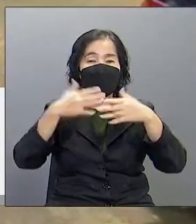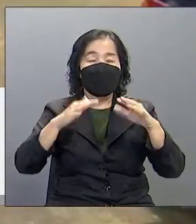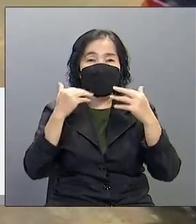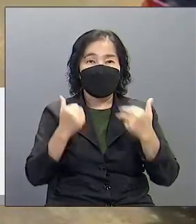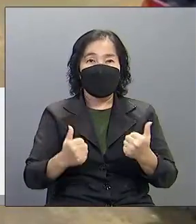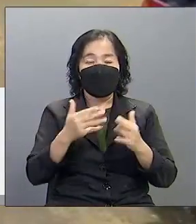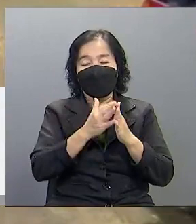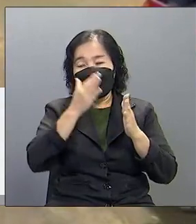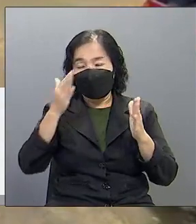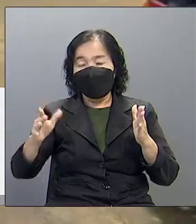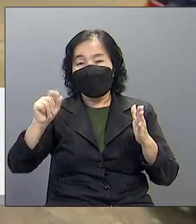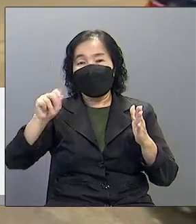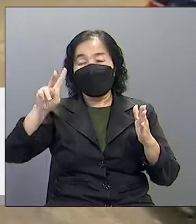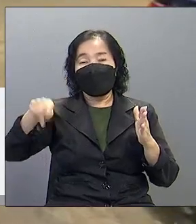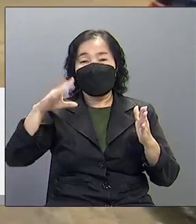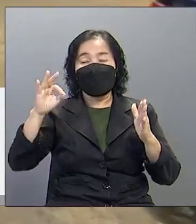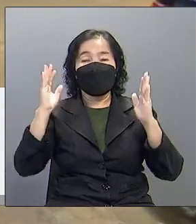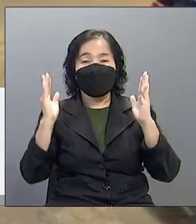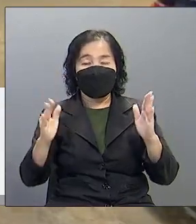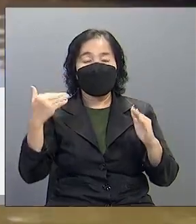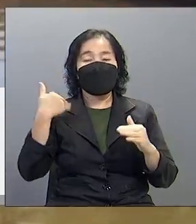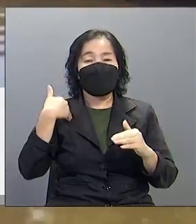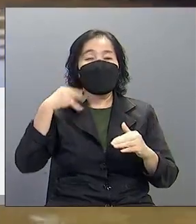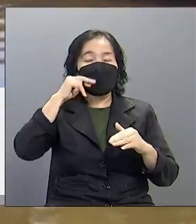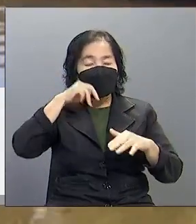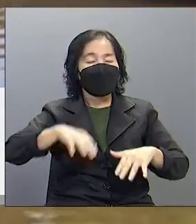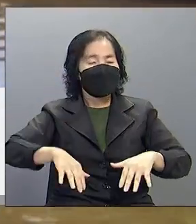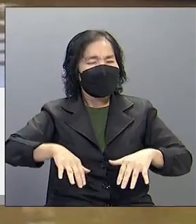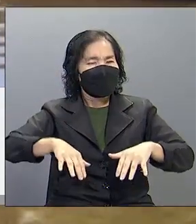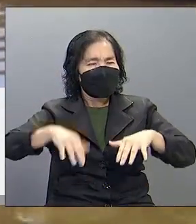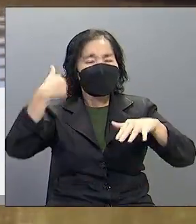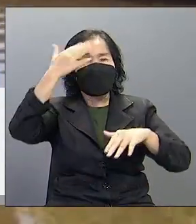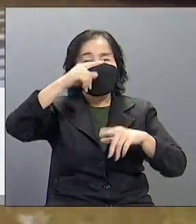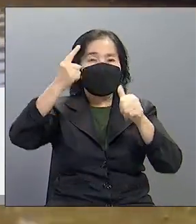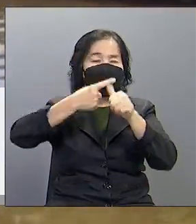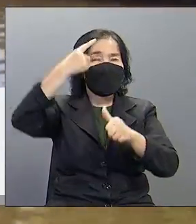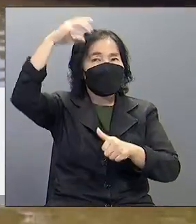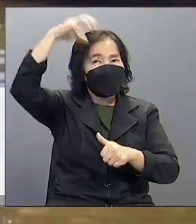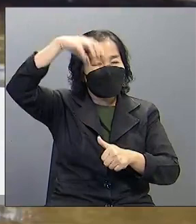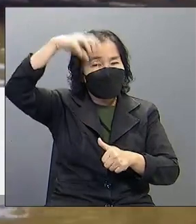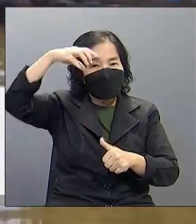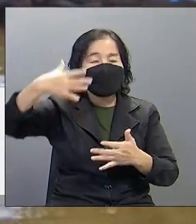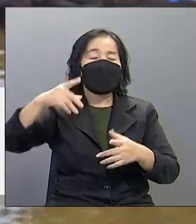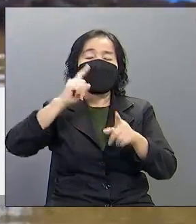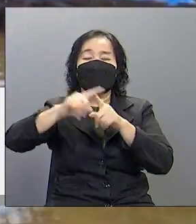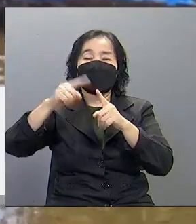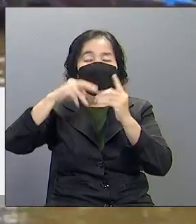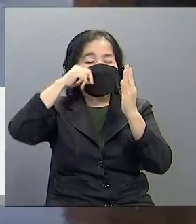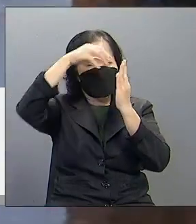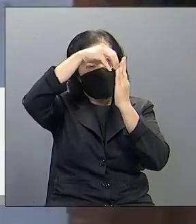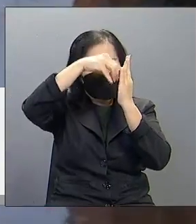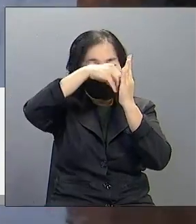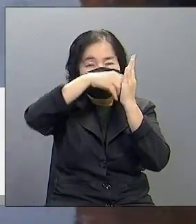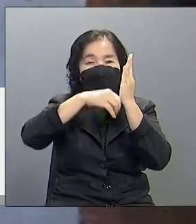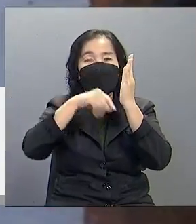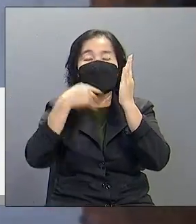จถวัที่ 22 กัยายนว่าจะยมีน้ำเพิ่มเติมเข้ามาเนองจากฝนตกและน้ำจากพ้ที่อนๆที่หายผ่านจงหนอุบศรา